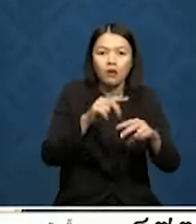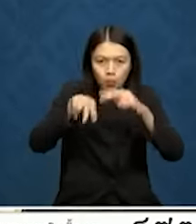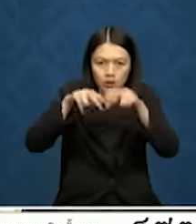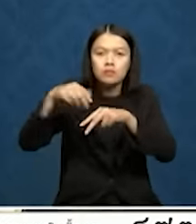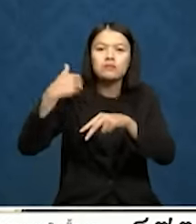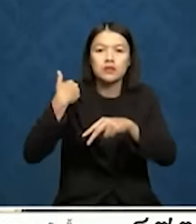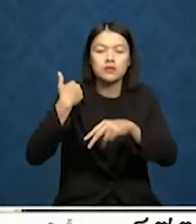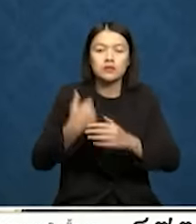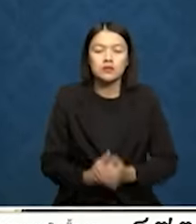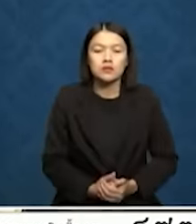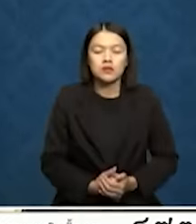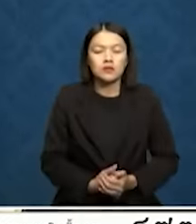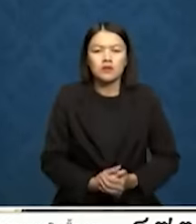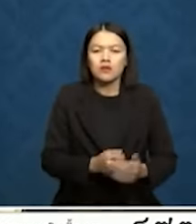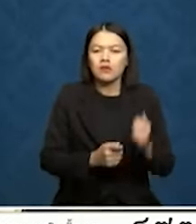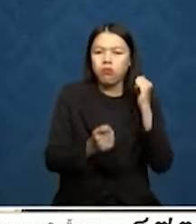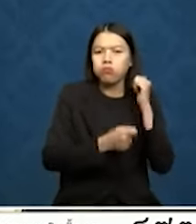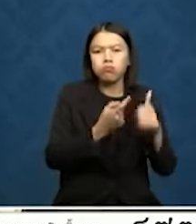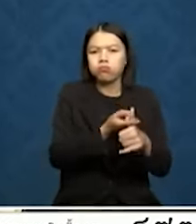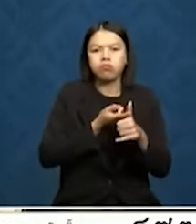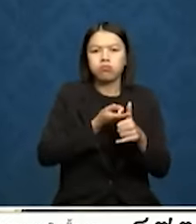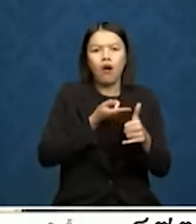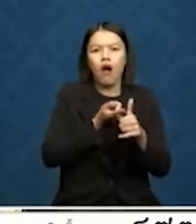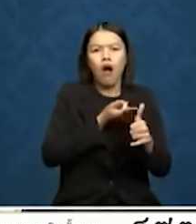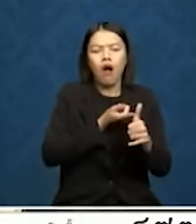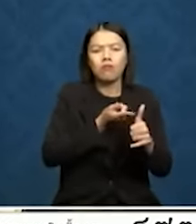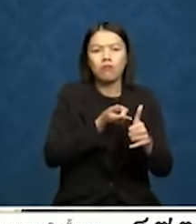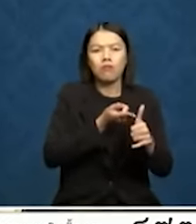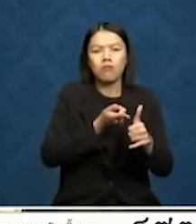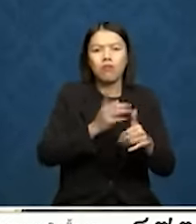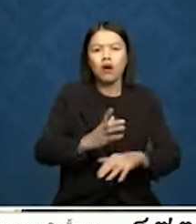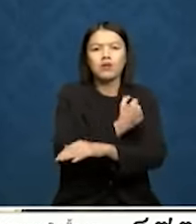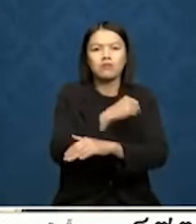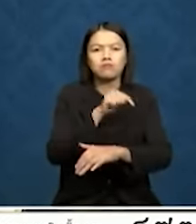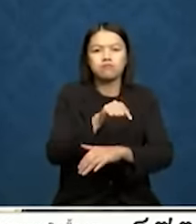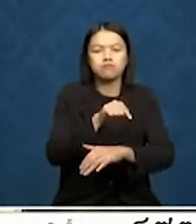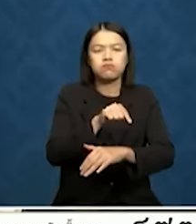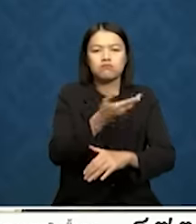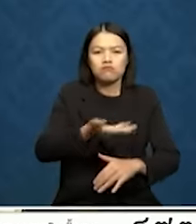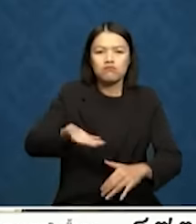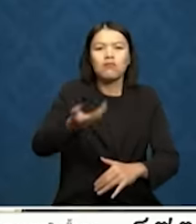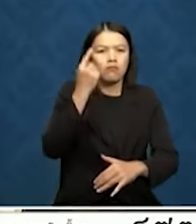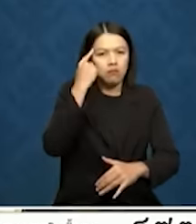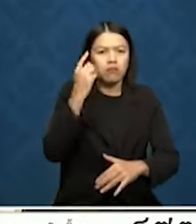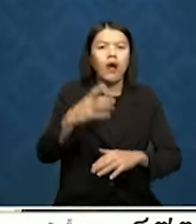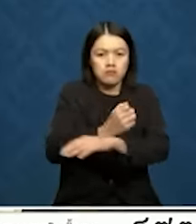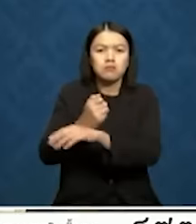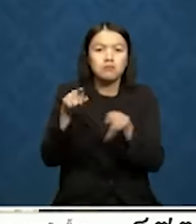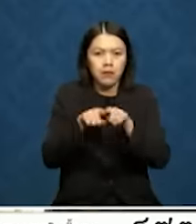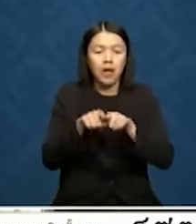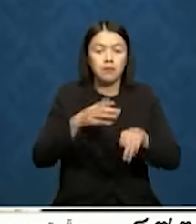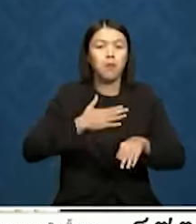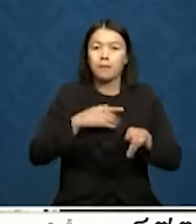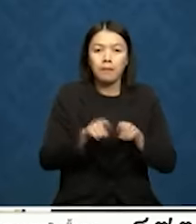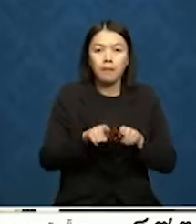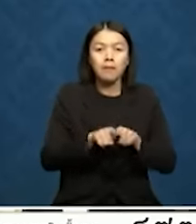จสอบอยู่แล้วแต่โทษในการประหารชีวิตการเมืองของนักการเมืองที่ทุกท่านก็ล้วนเป็นนักการเมืองเช่นเดียวกับผม